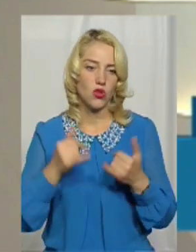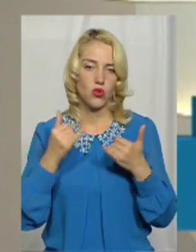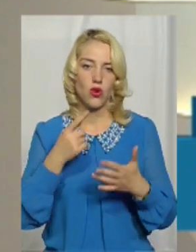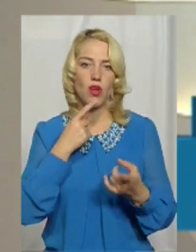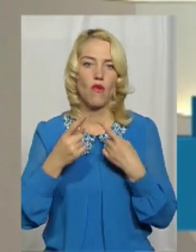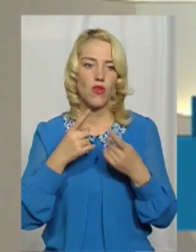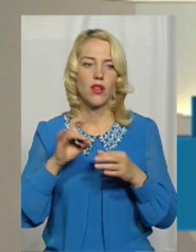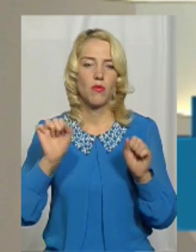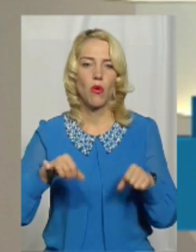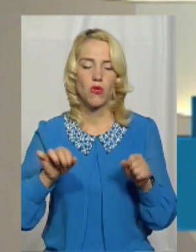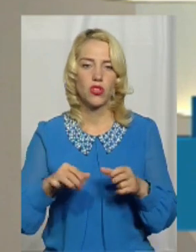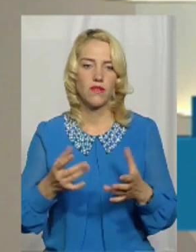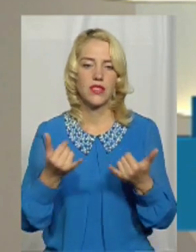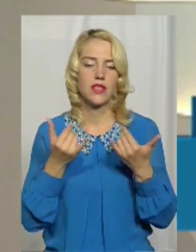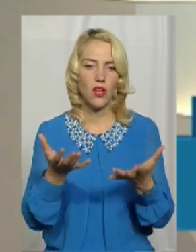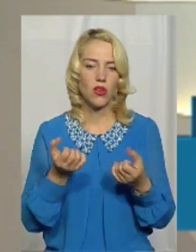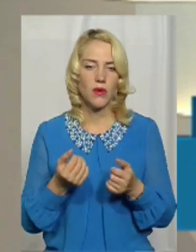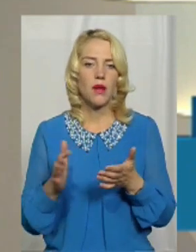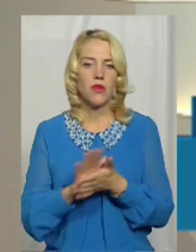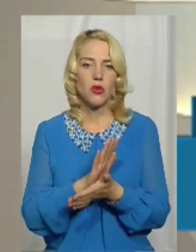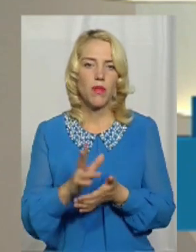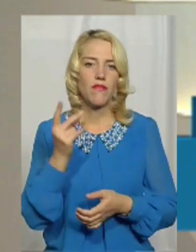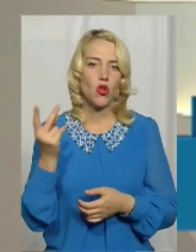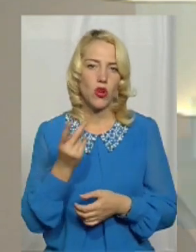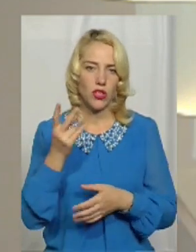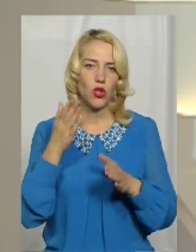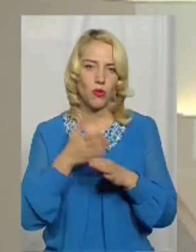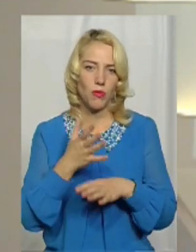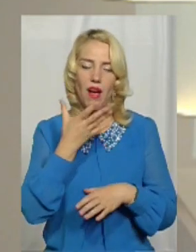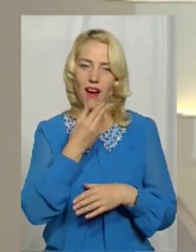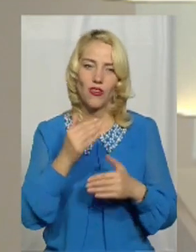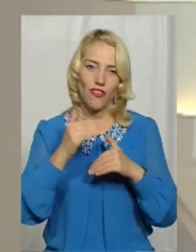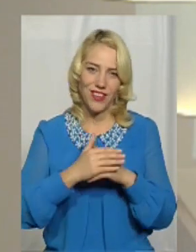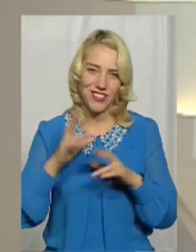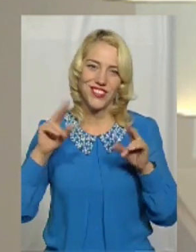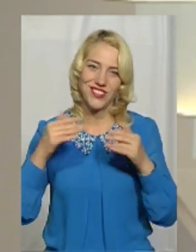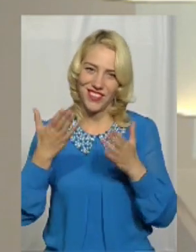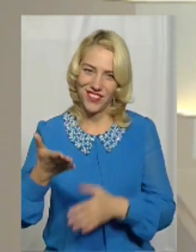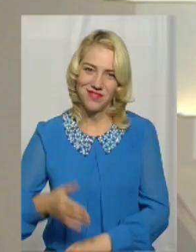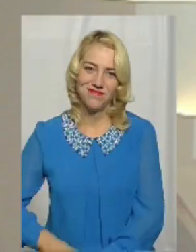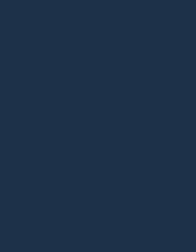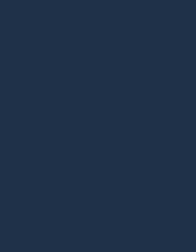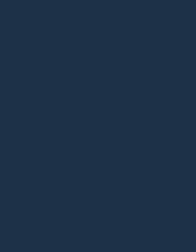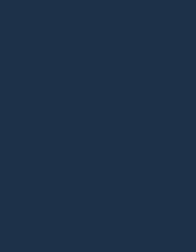ми говорили про можливості для отримання безоплатної правової допомоги. Всім гарного вечора. Нехай щастить.